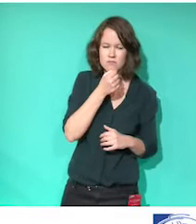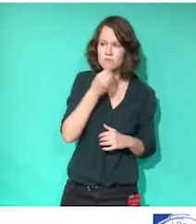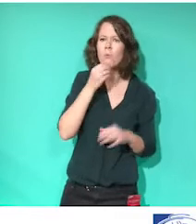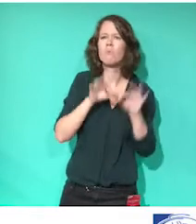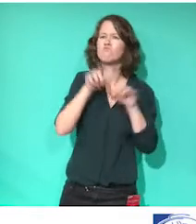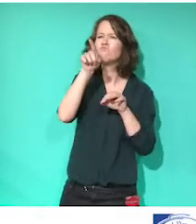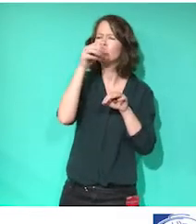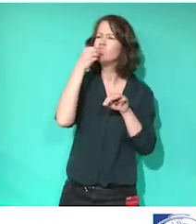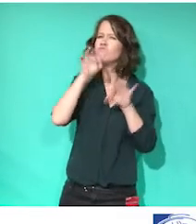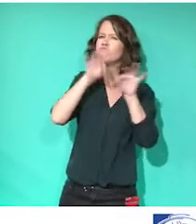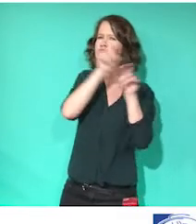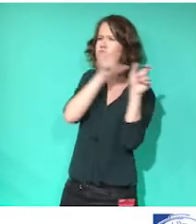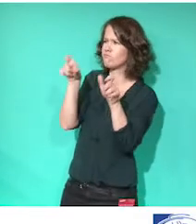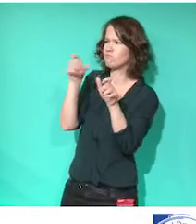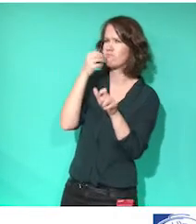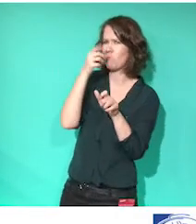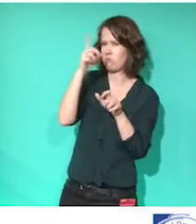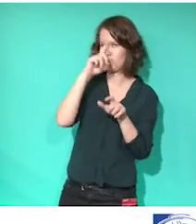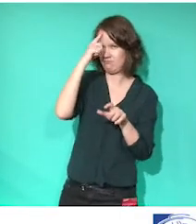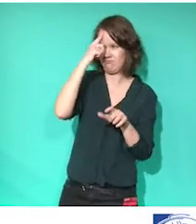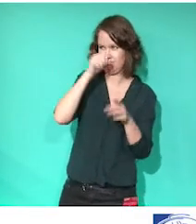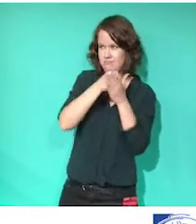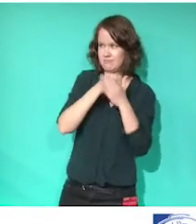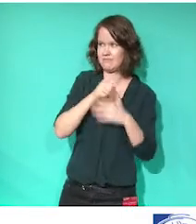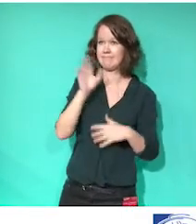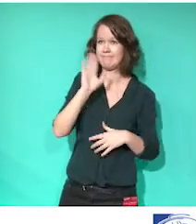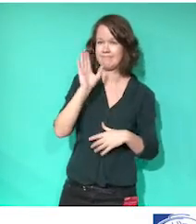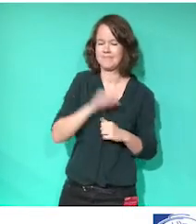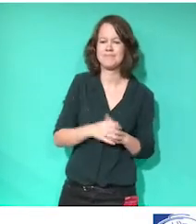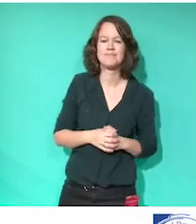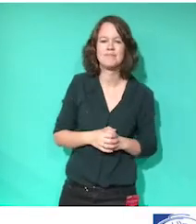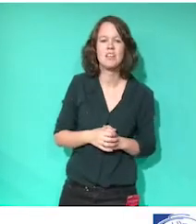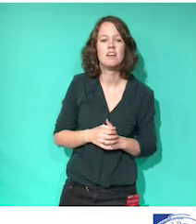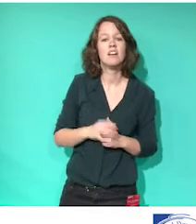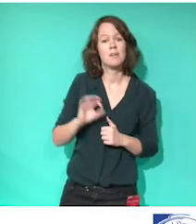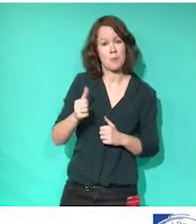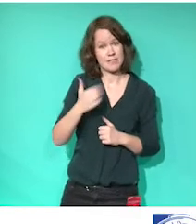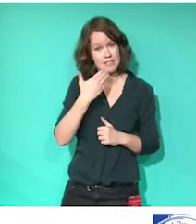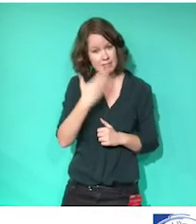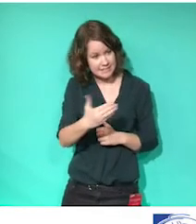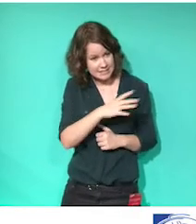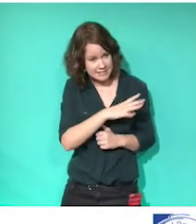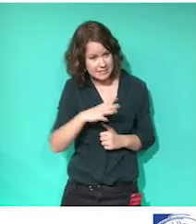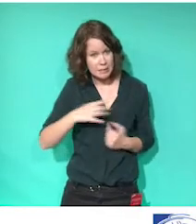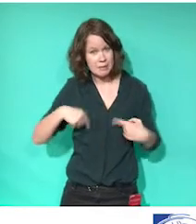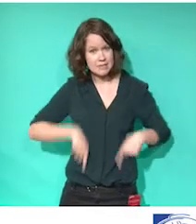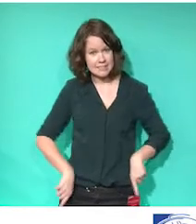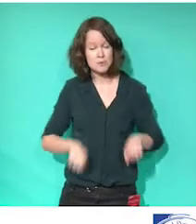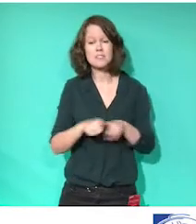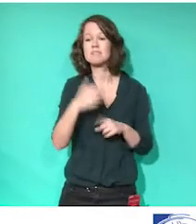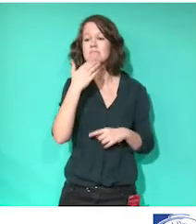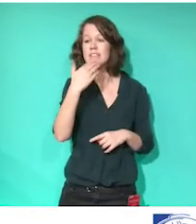technique suit. C'est vous formidable. Inquiétez pas, ils sont au taquet. Alors je voudrais tout d'abord vous remercier, Madame la Ministre, et remercier vos